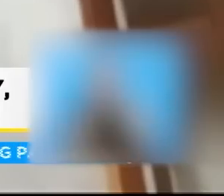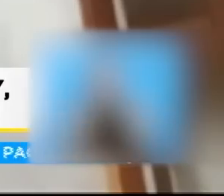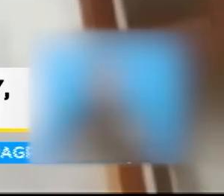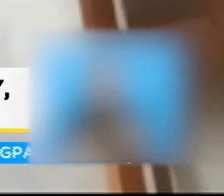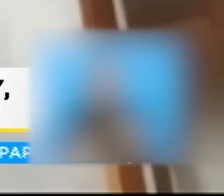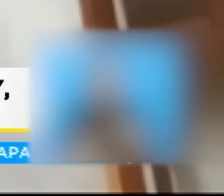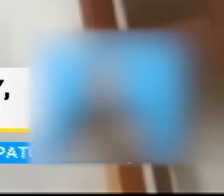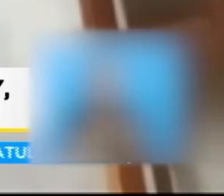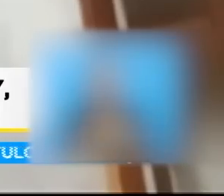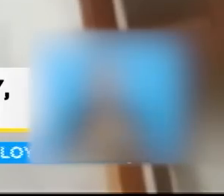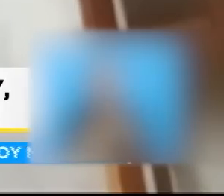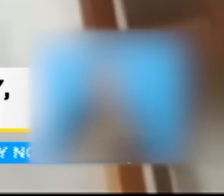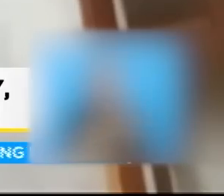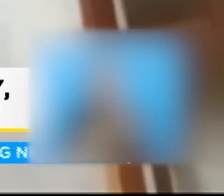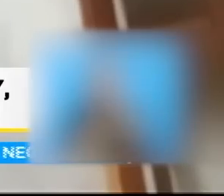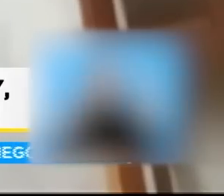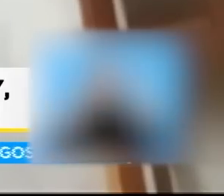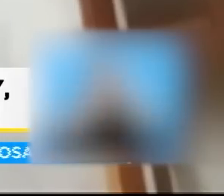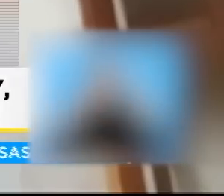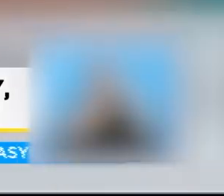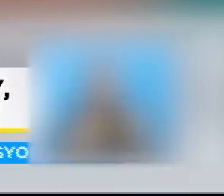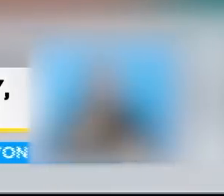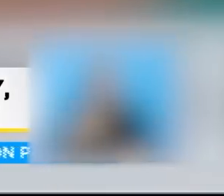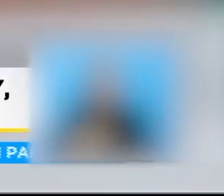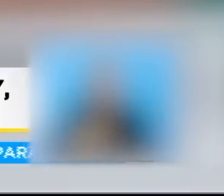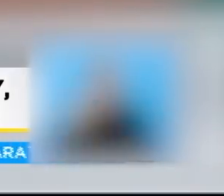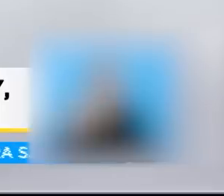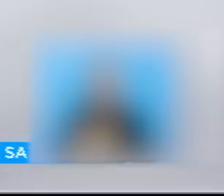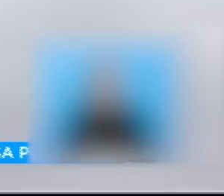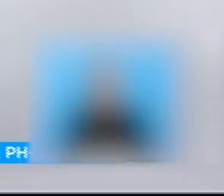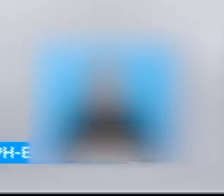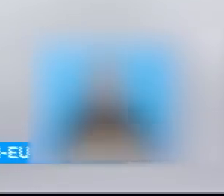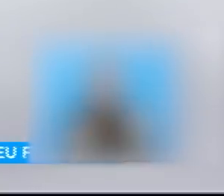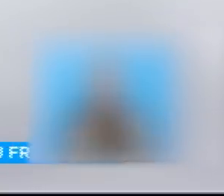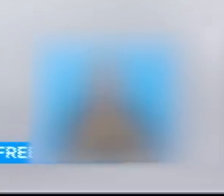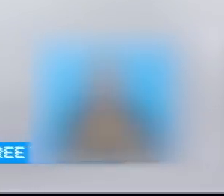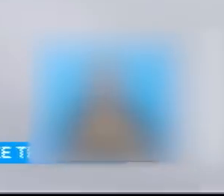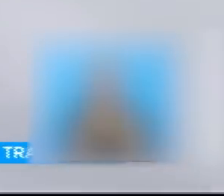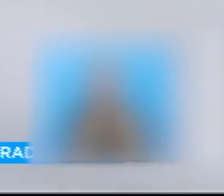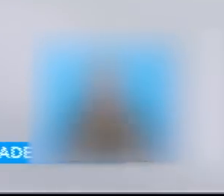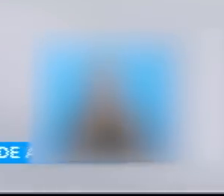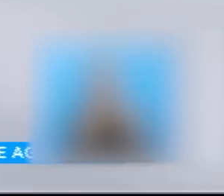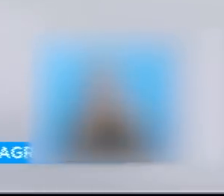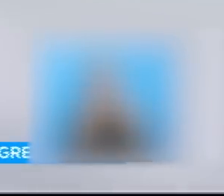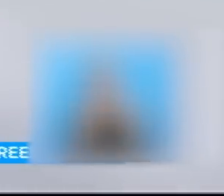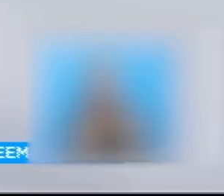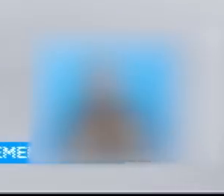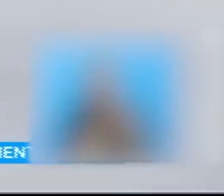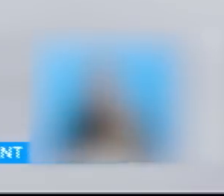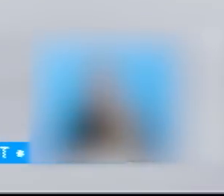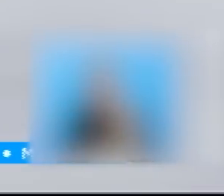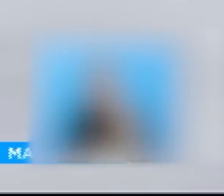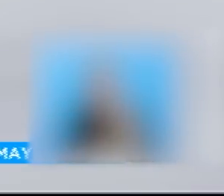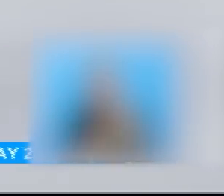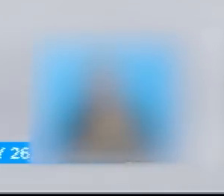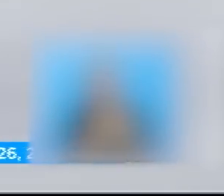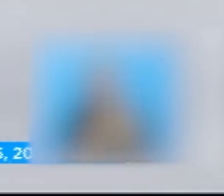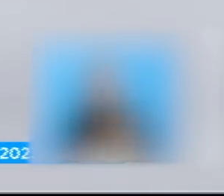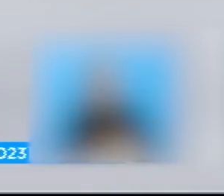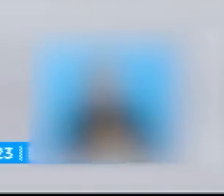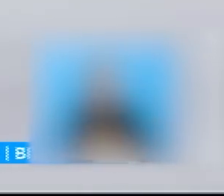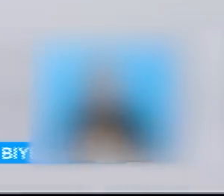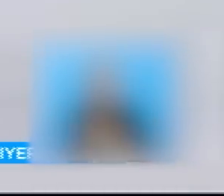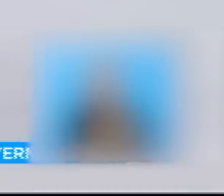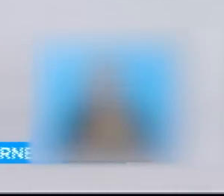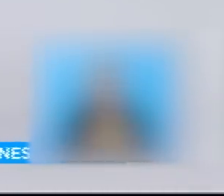lang po in-expect na manalo. At mula rito, ipagpapatuloy raw ni Kim ang paglinang ng kanyang talento